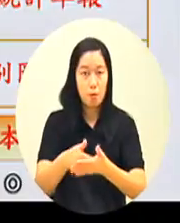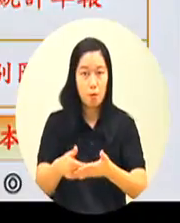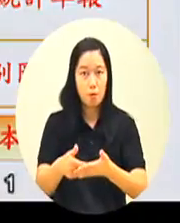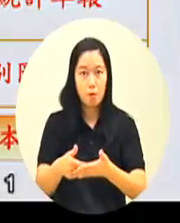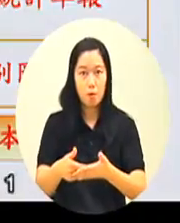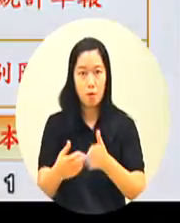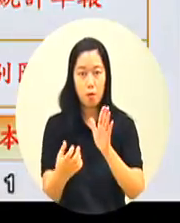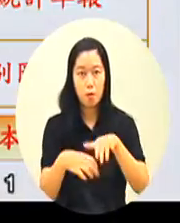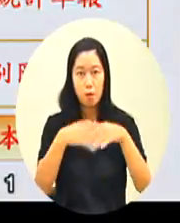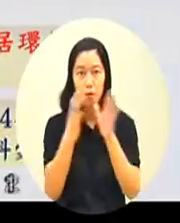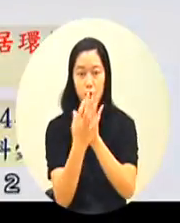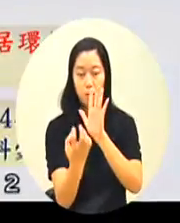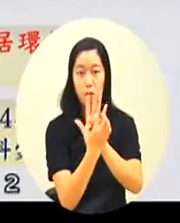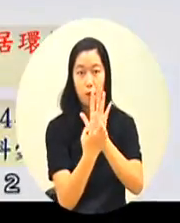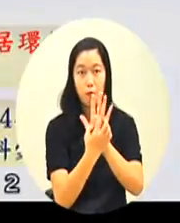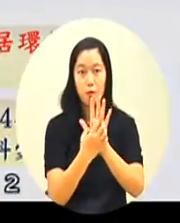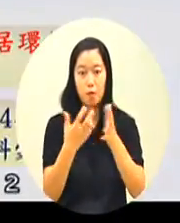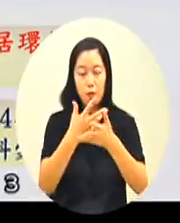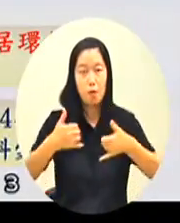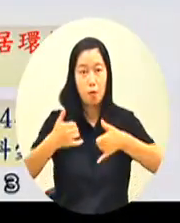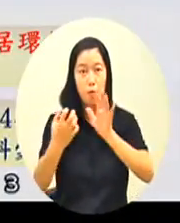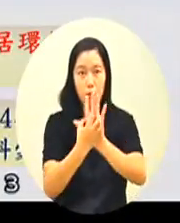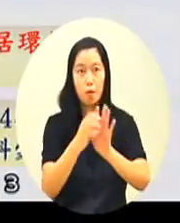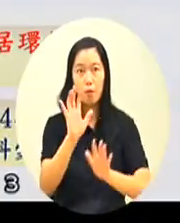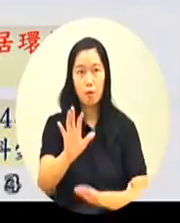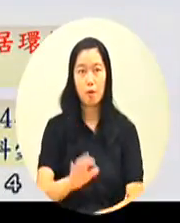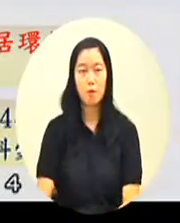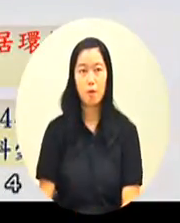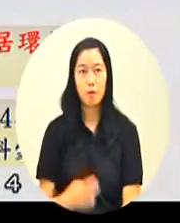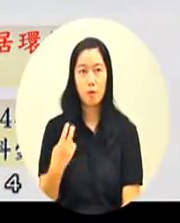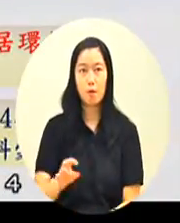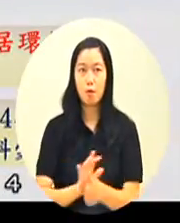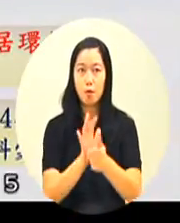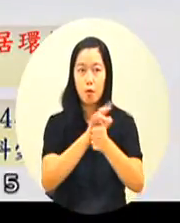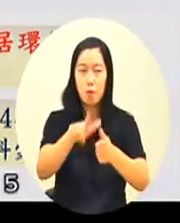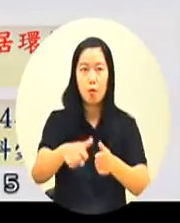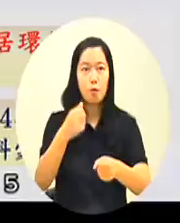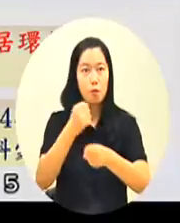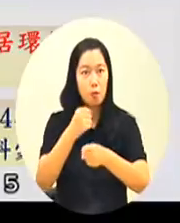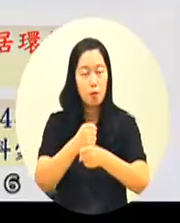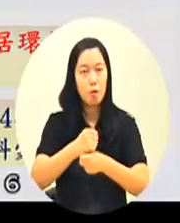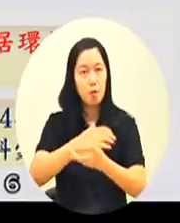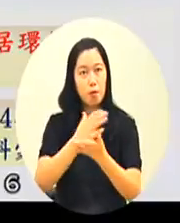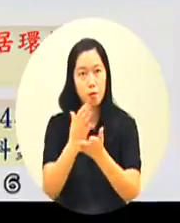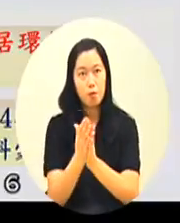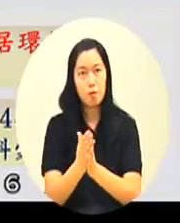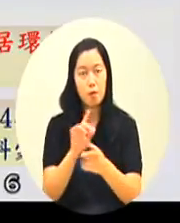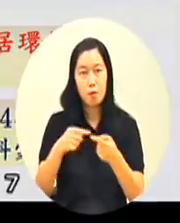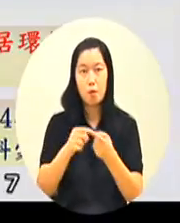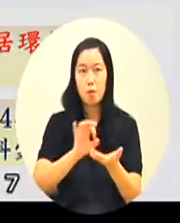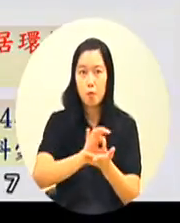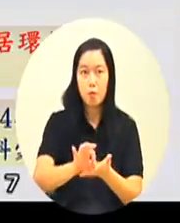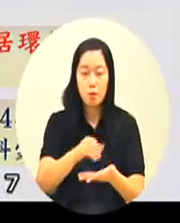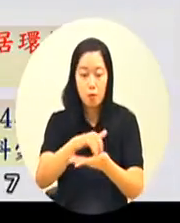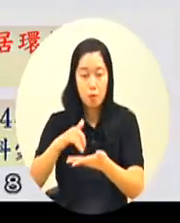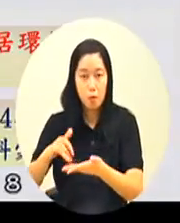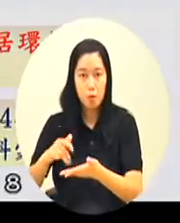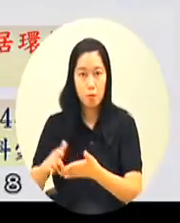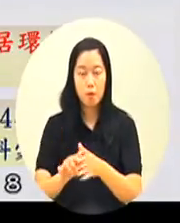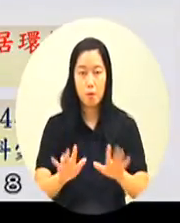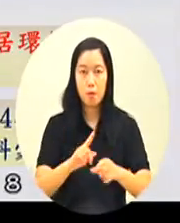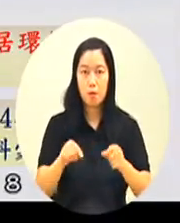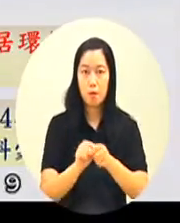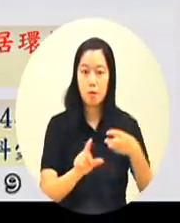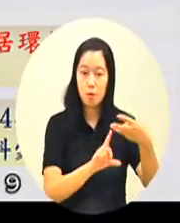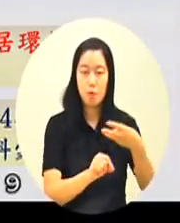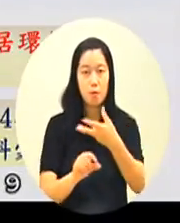处的网页。那在第二个是推动职务上的应用统计分析，今年的3月到8月